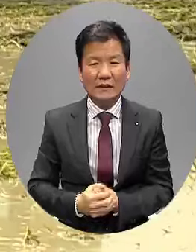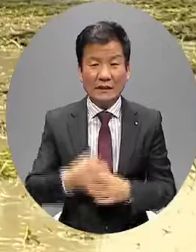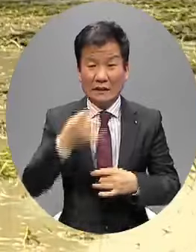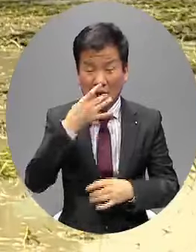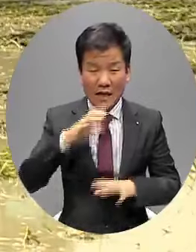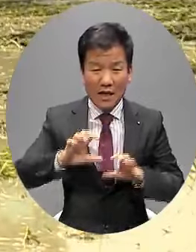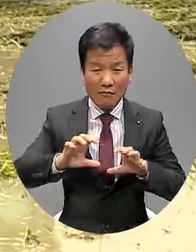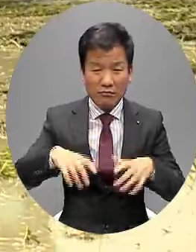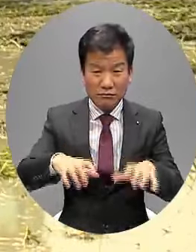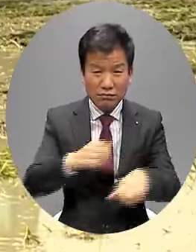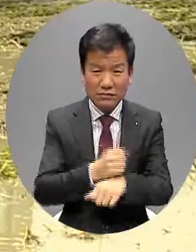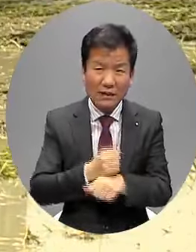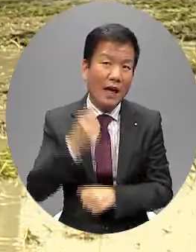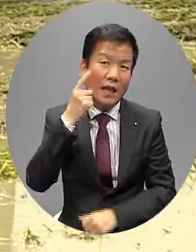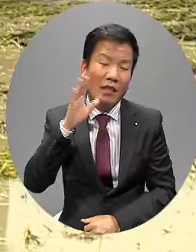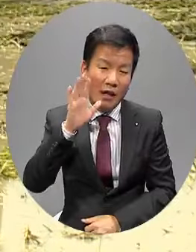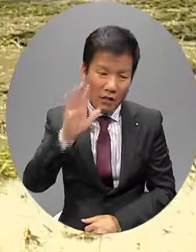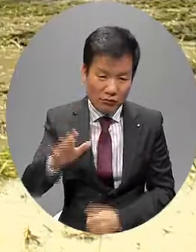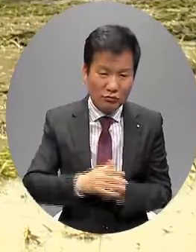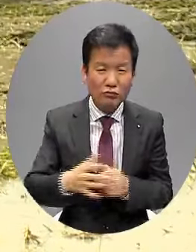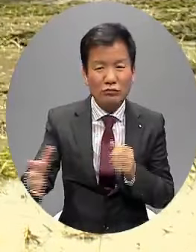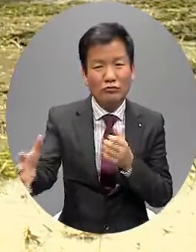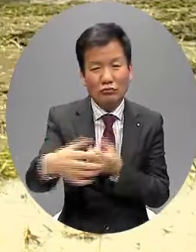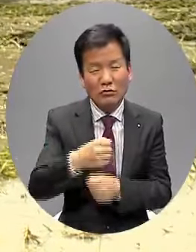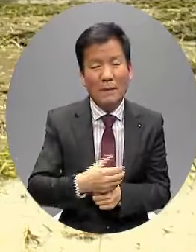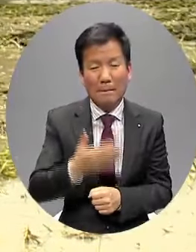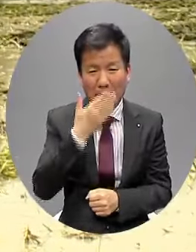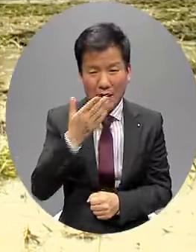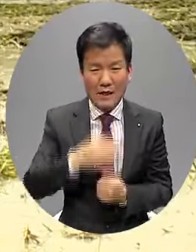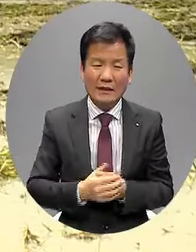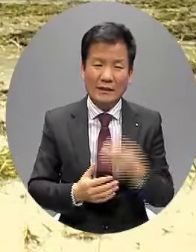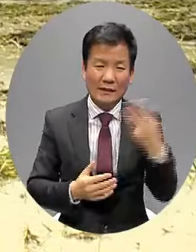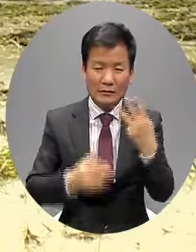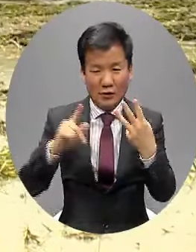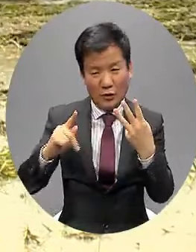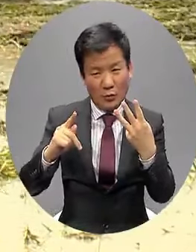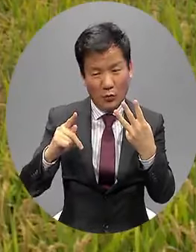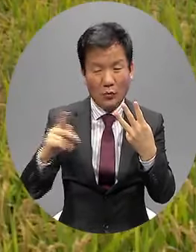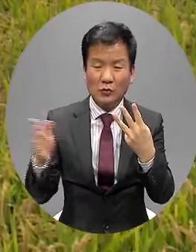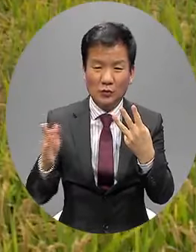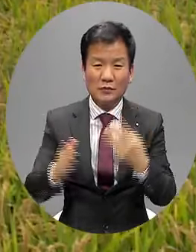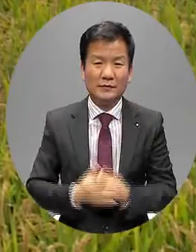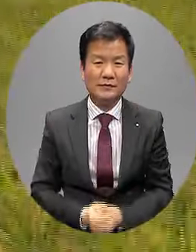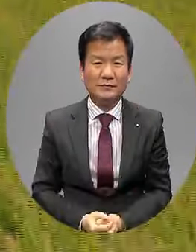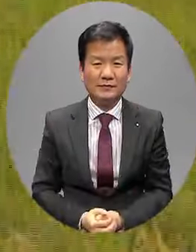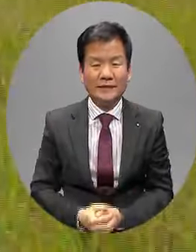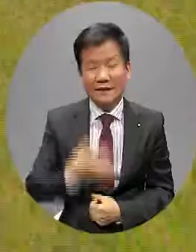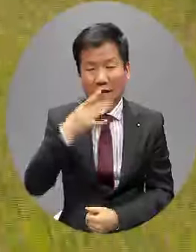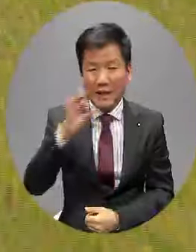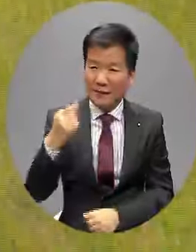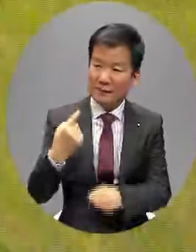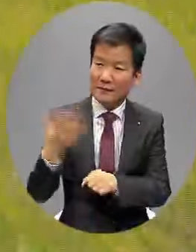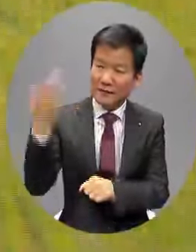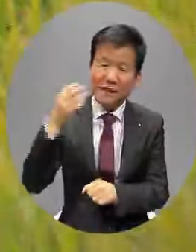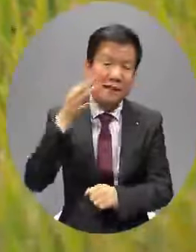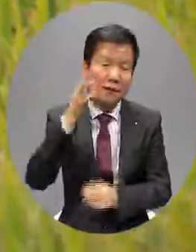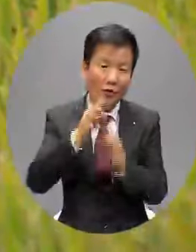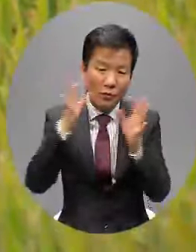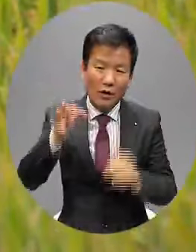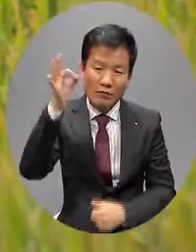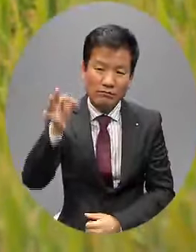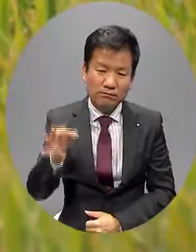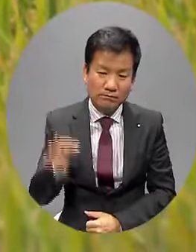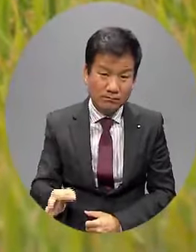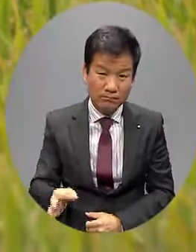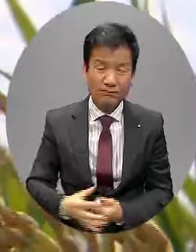있는 이 벼는 한 달 뒤면 바로 수확이 가능한 벼 3,000kg 상당입니다. 쌀값은 지난 10달간